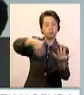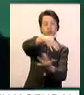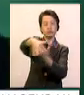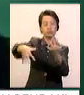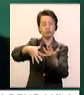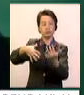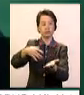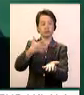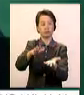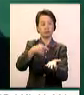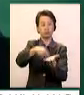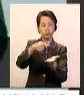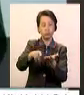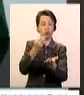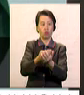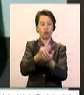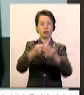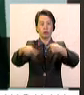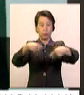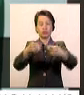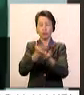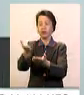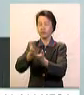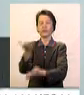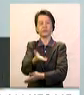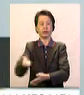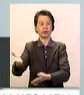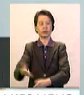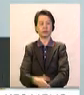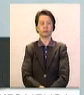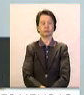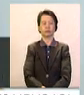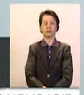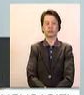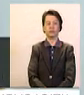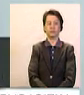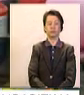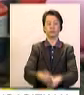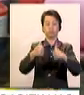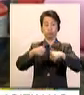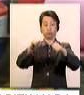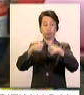seperti membelanjakan sejumlah wang di pasaraya. Terapi bukanlah satu